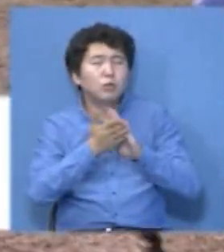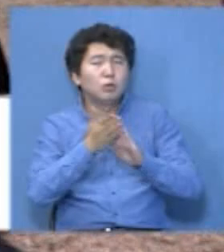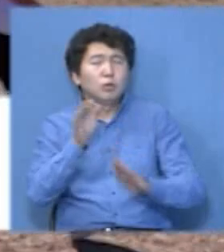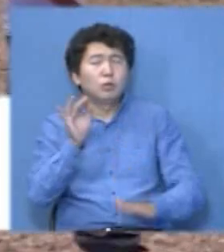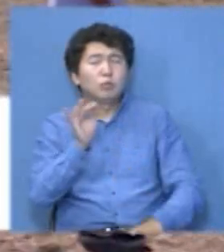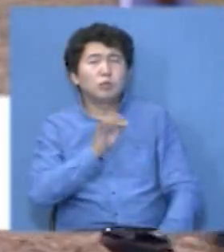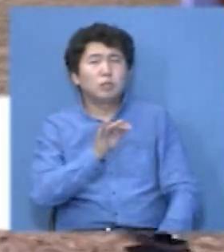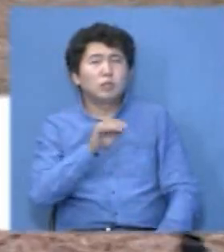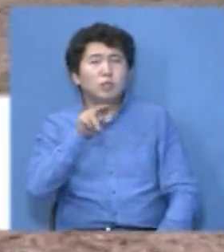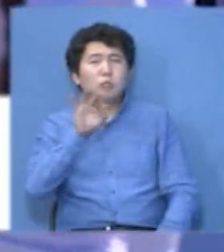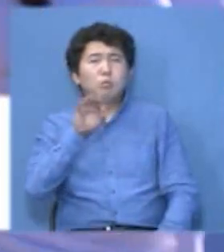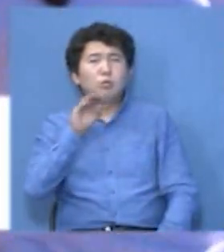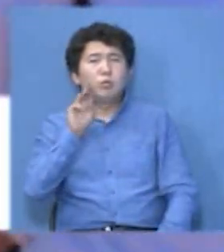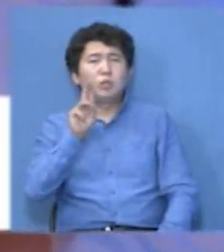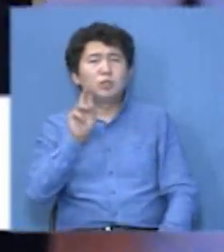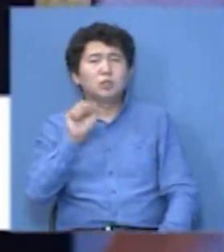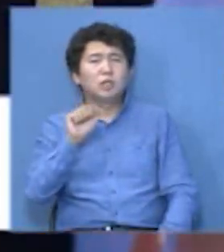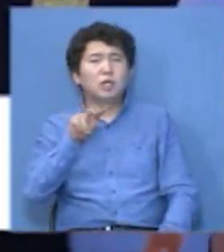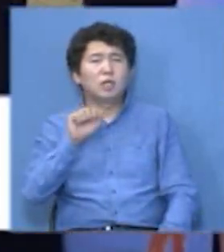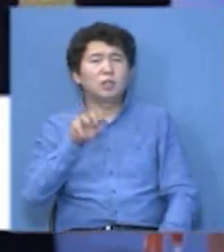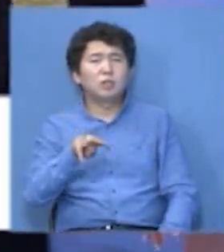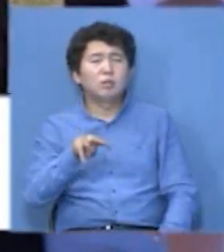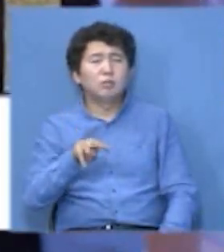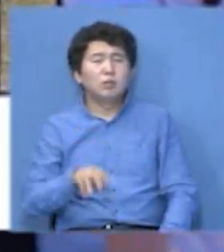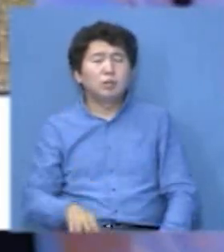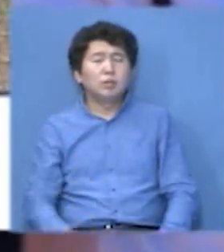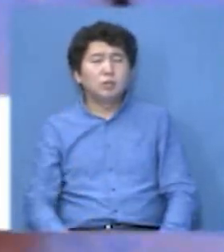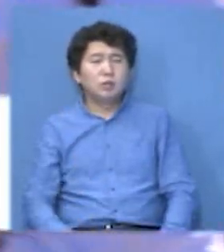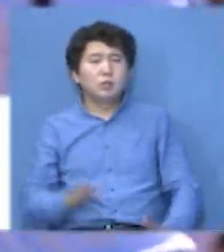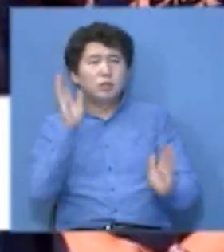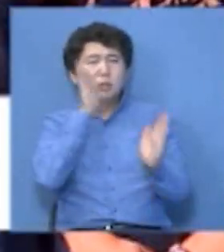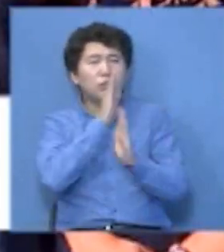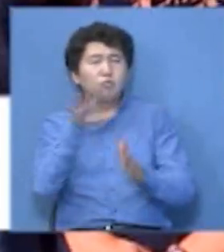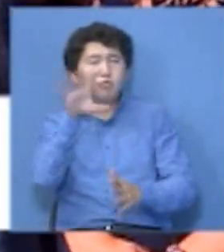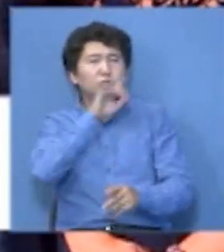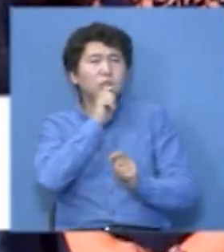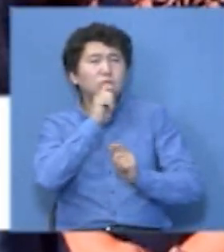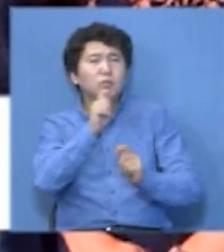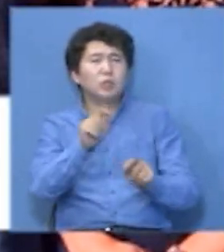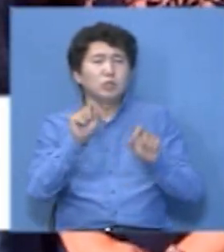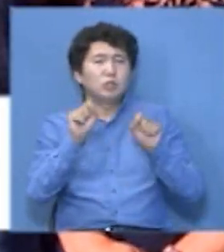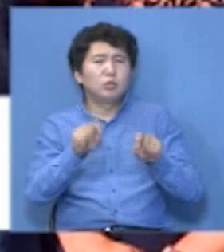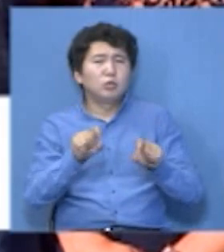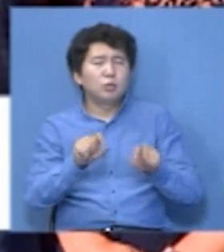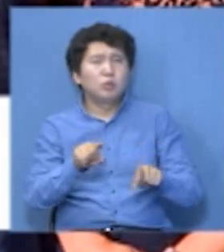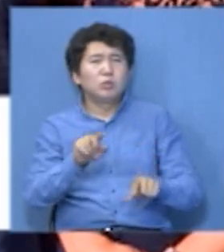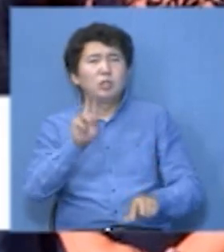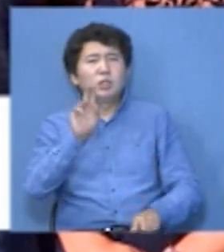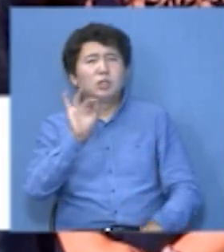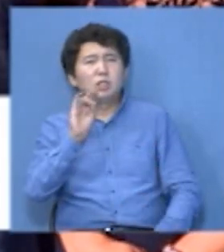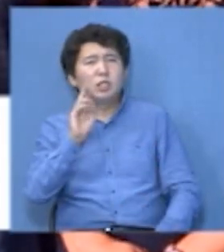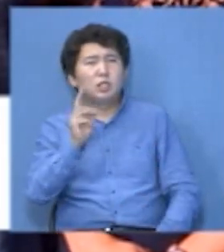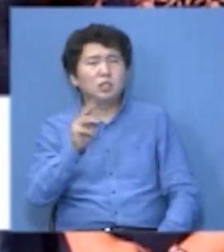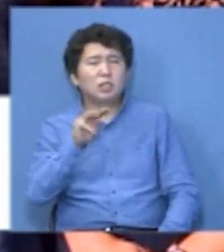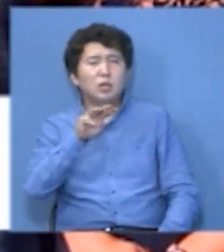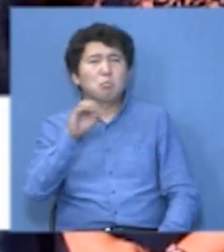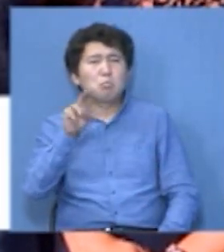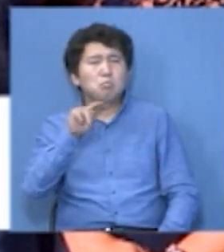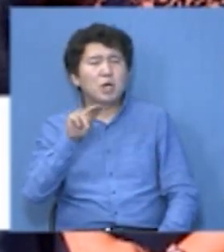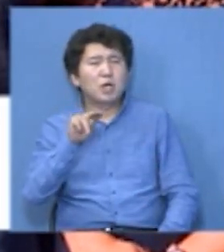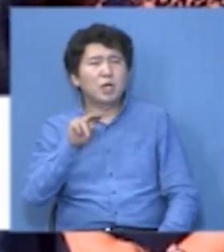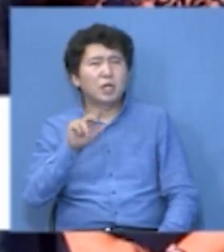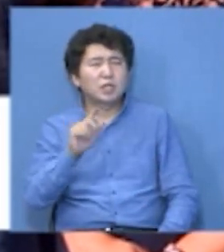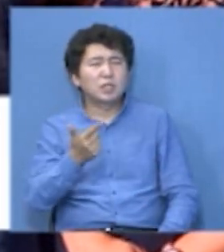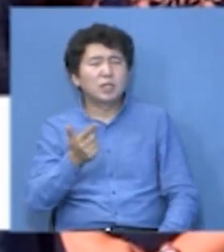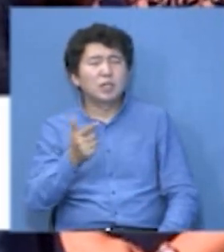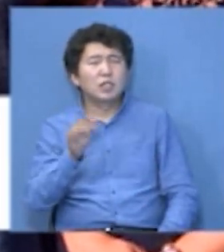потенциалу. Природа подарила глубочанам все – золото, серебро, медь, цинк, свинец и уголь, разнотравье лугов, обилие пушных зверей